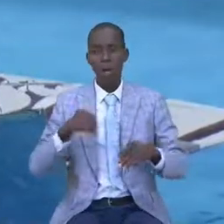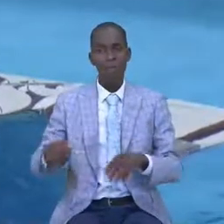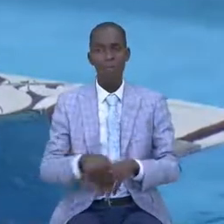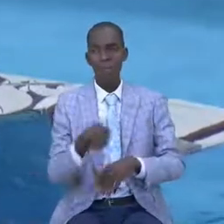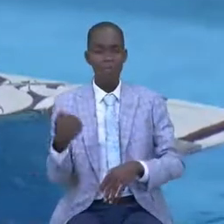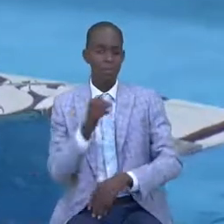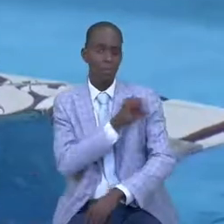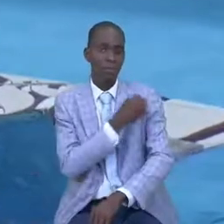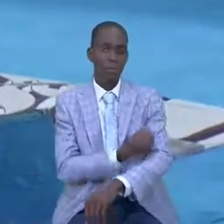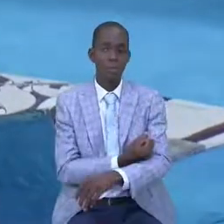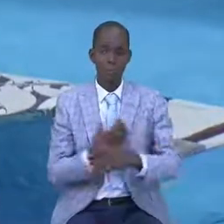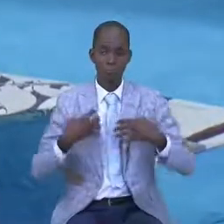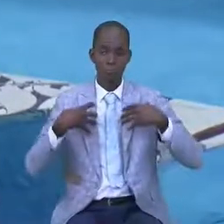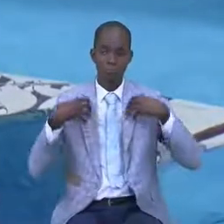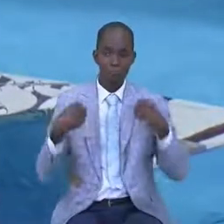faire.